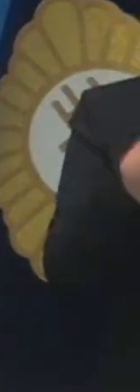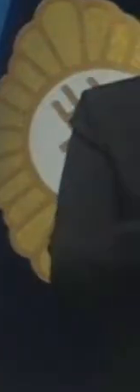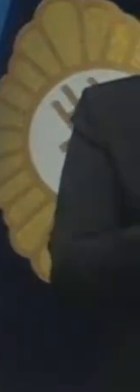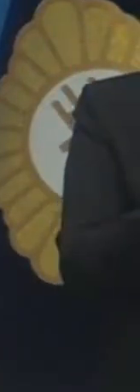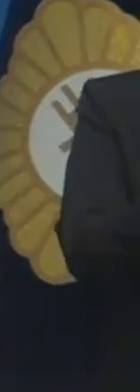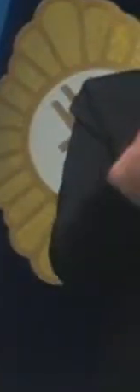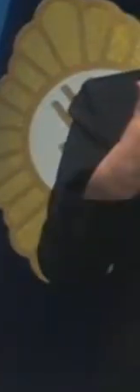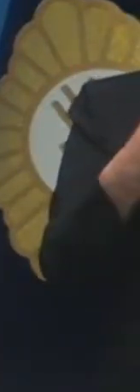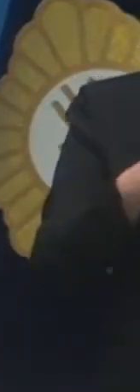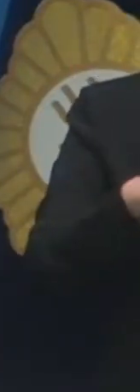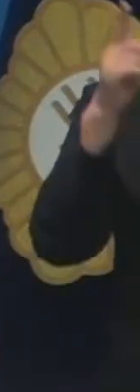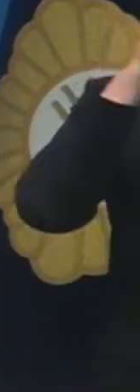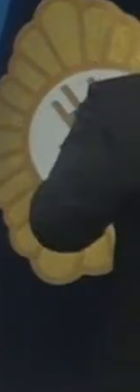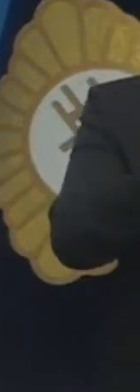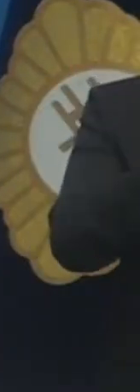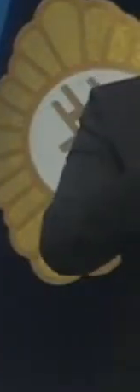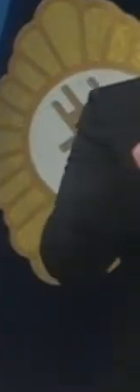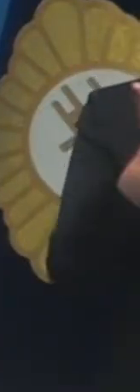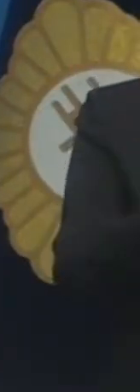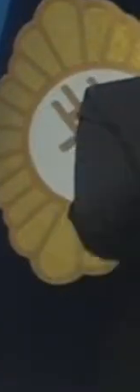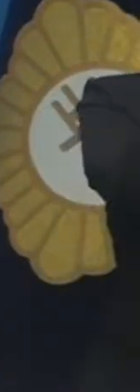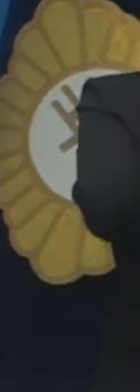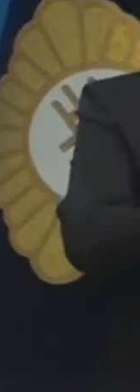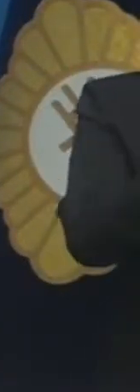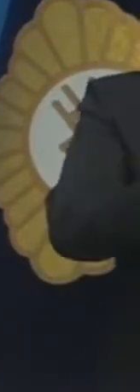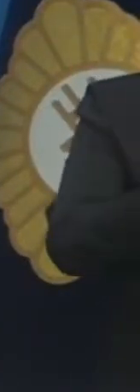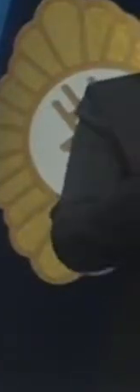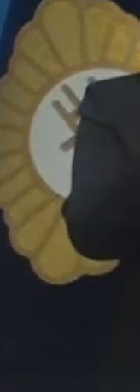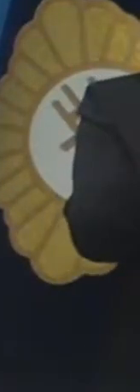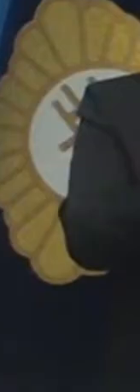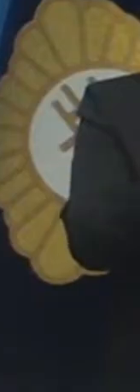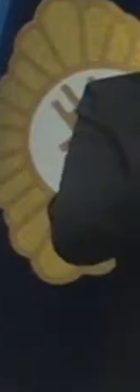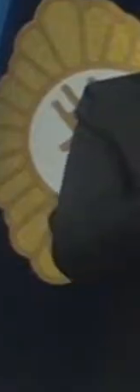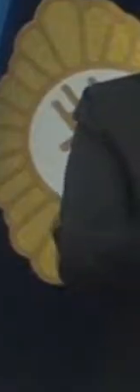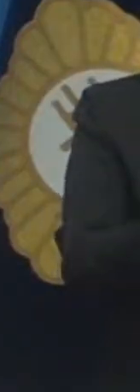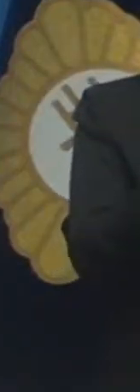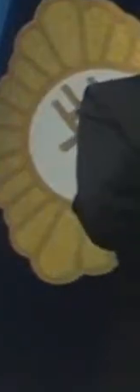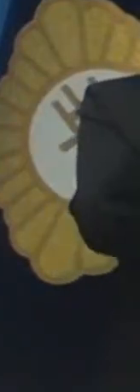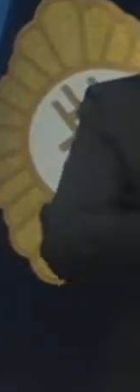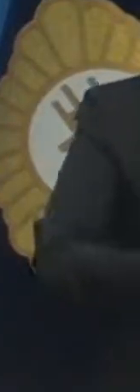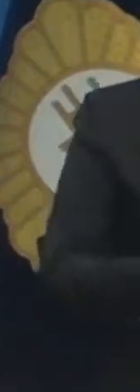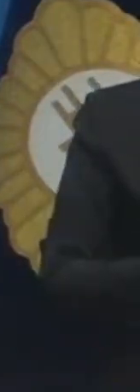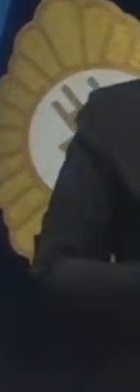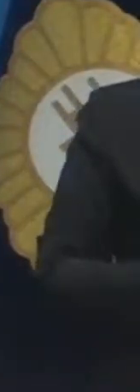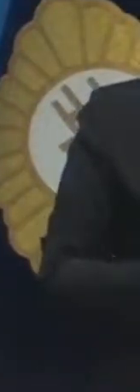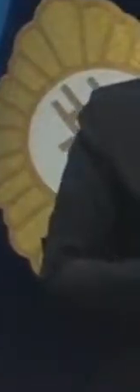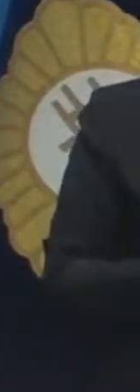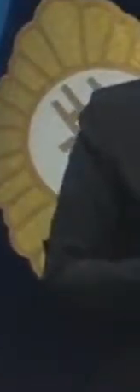수 없게 훼손될 것이며 역사의 오명으로 남을 것입니다.